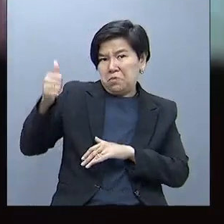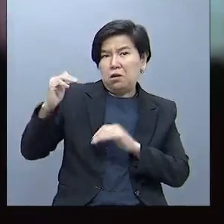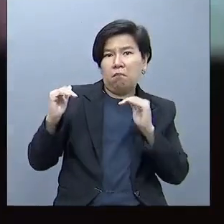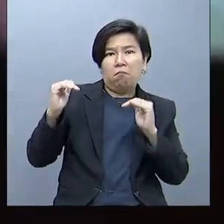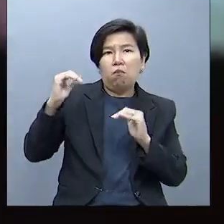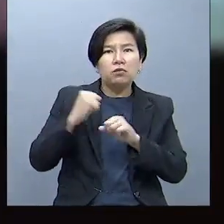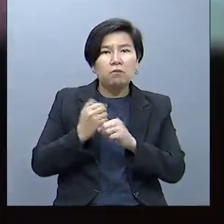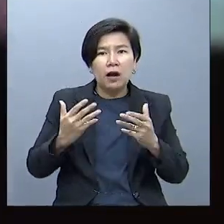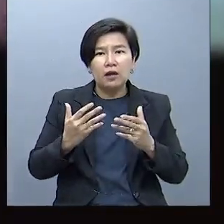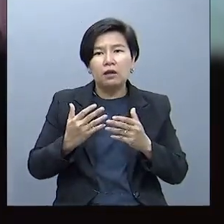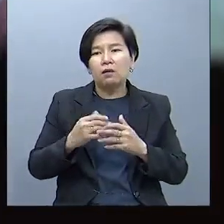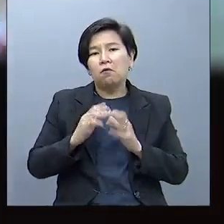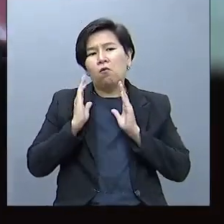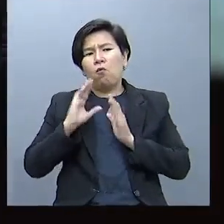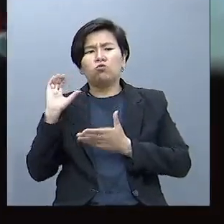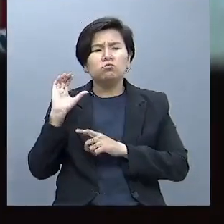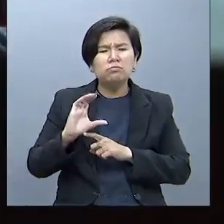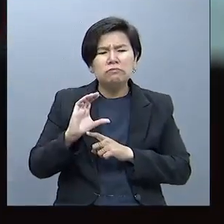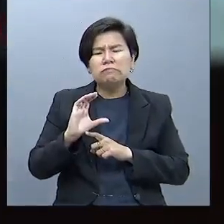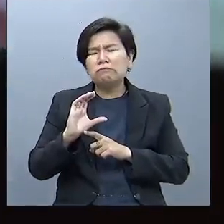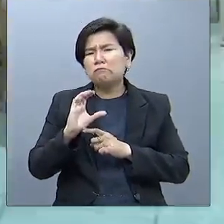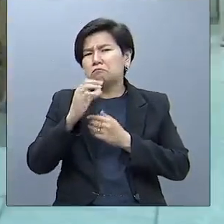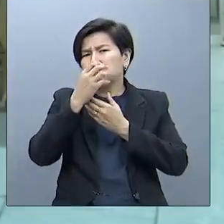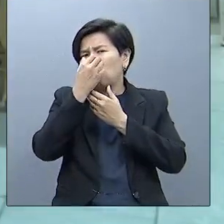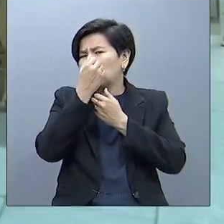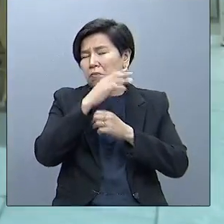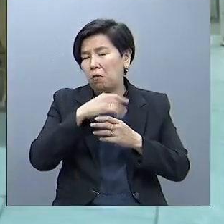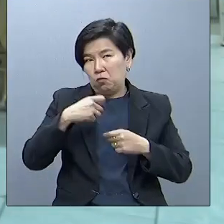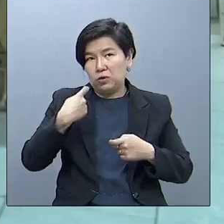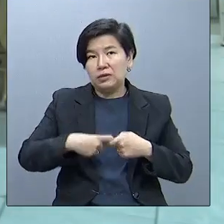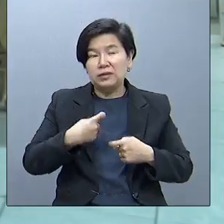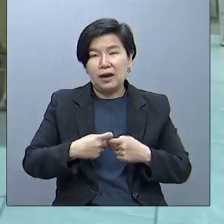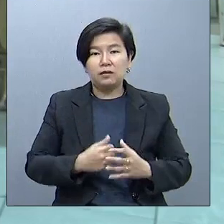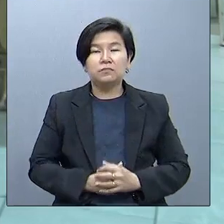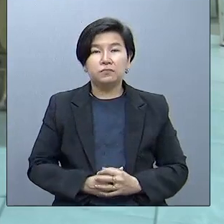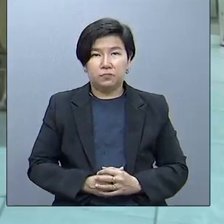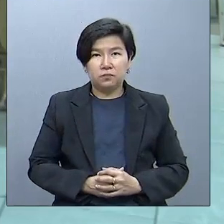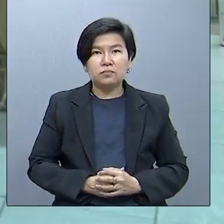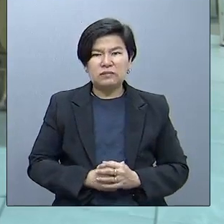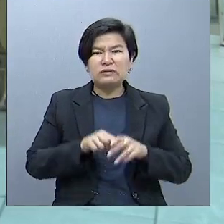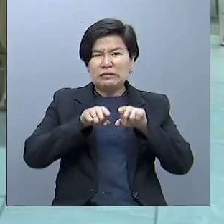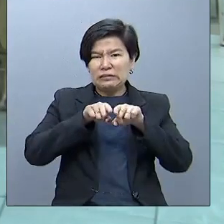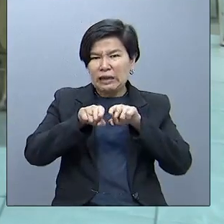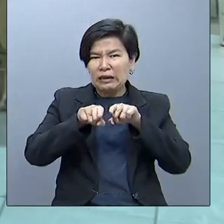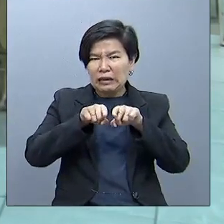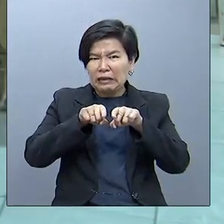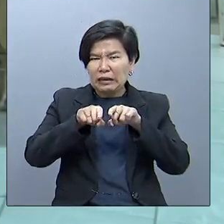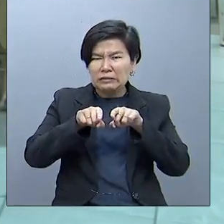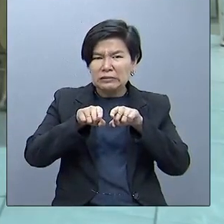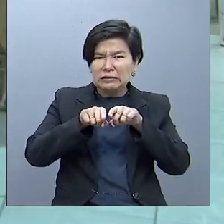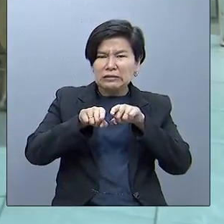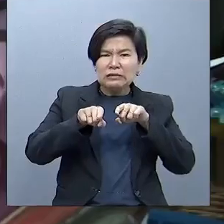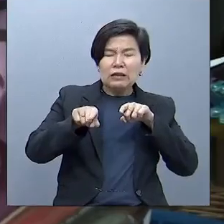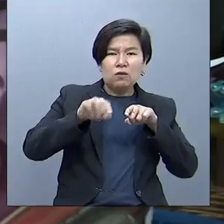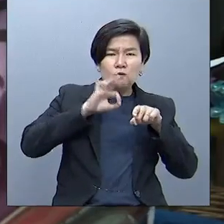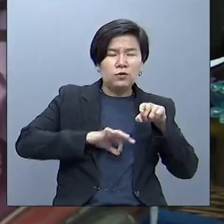กลงทุนมาในประเทศแล้วธุรกิจเองตอนนี้เสียคามสามาถในการแข่งขนอยู่แล้ด้วยก็เลยเกิดความไม่สบายใ